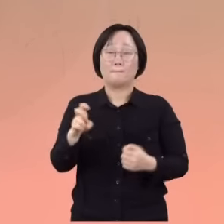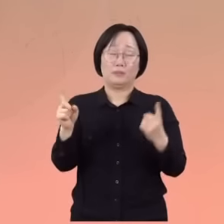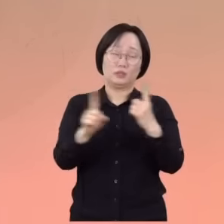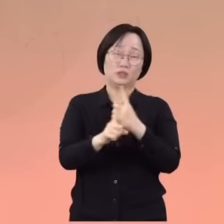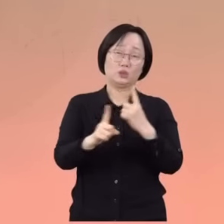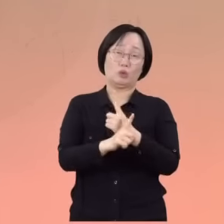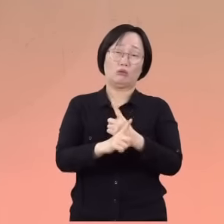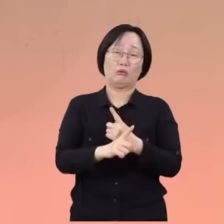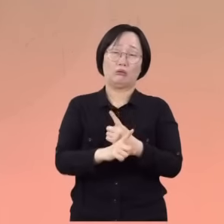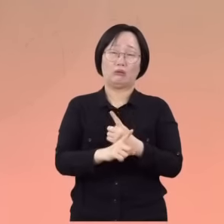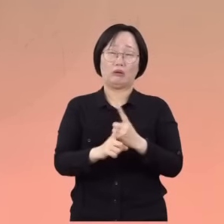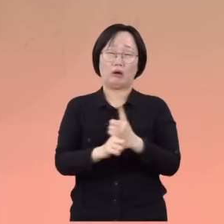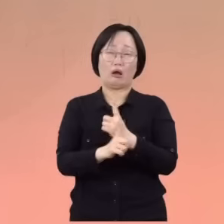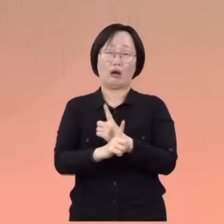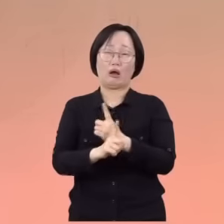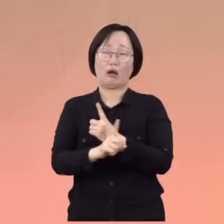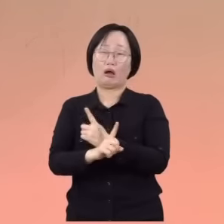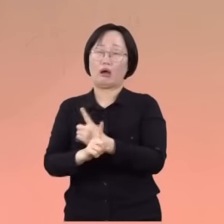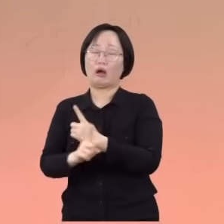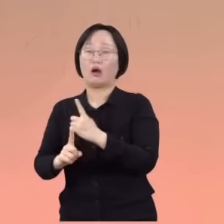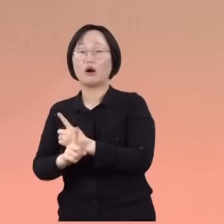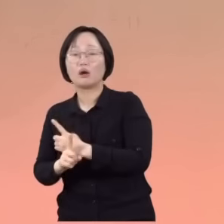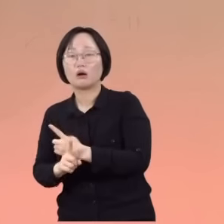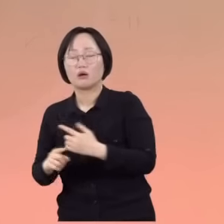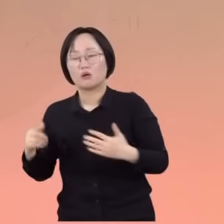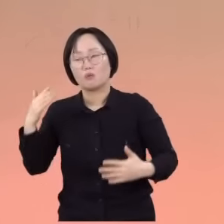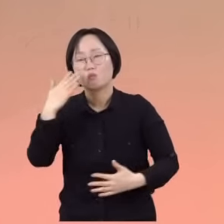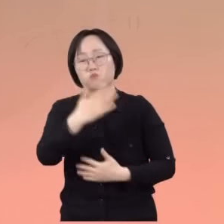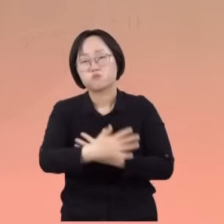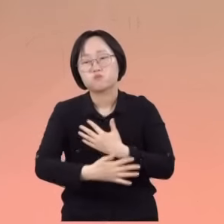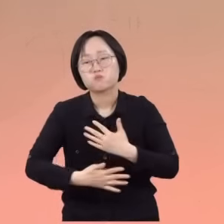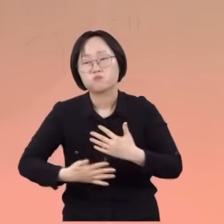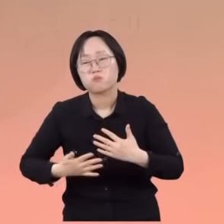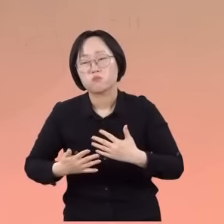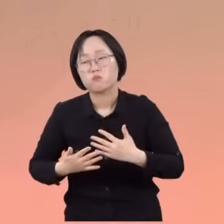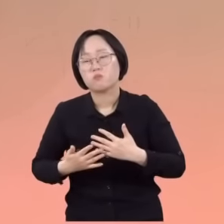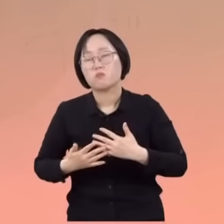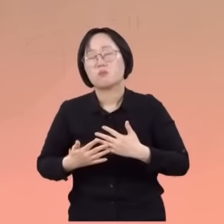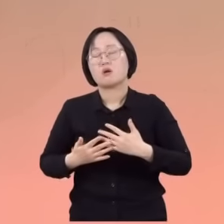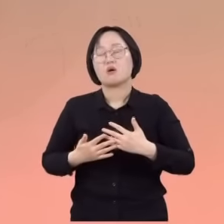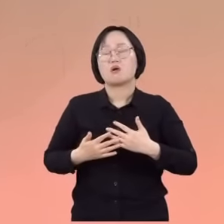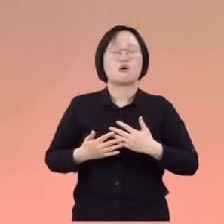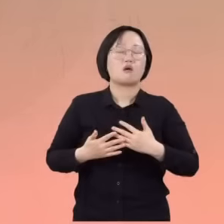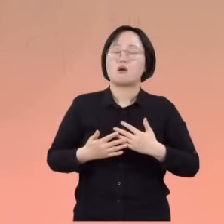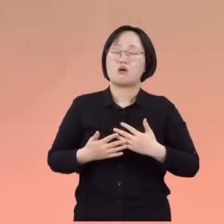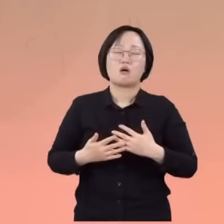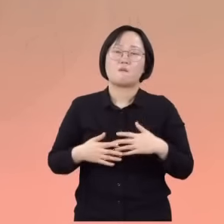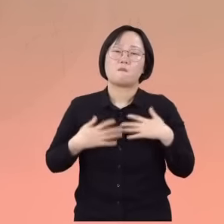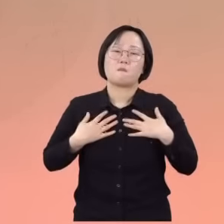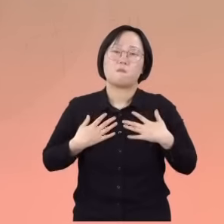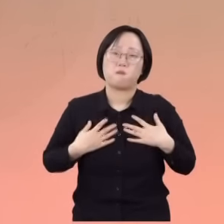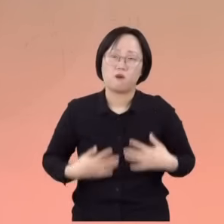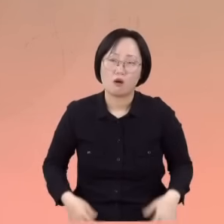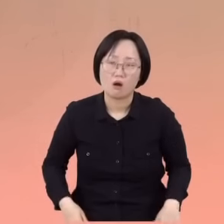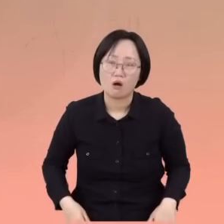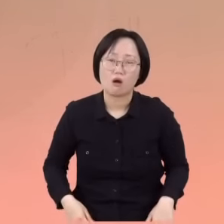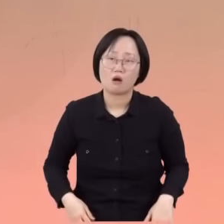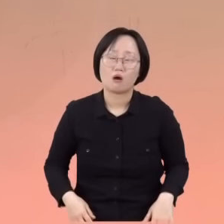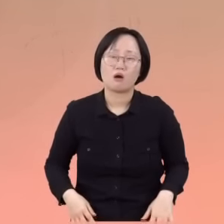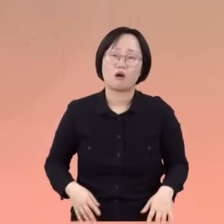무너져 버려서 그 호스피스 병원 정토 may 자재 병원에 번을